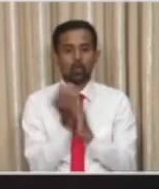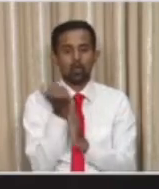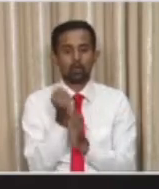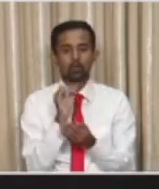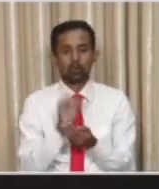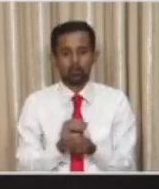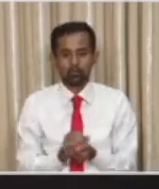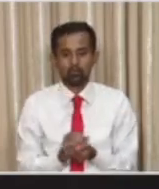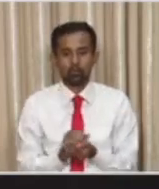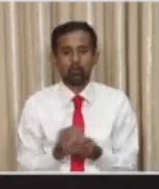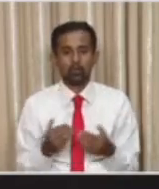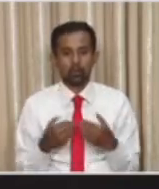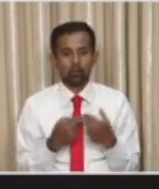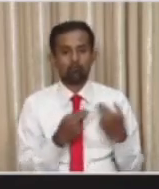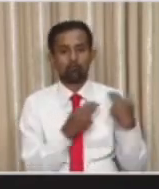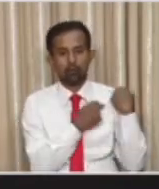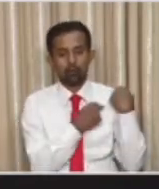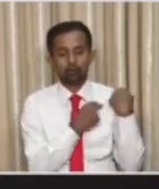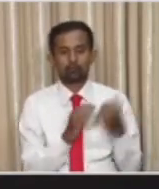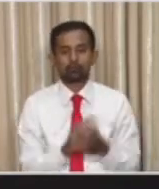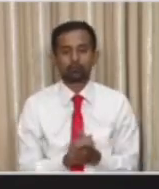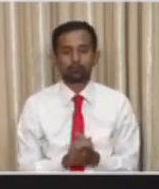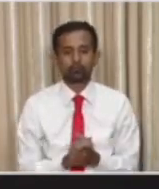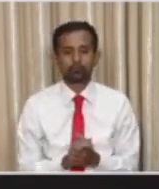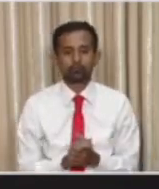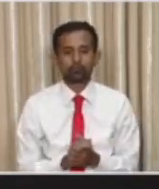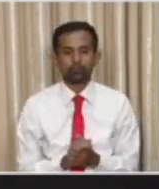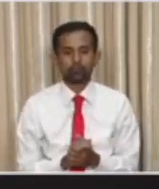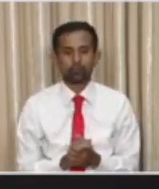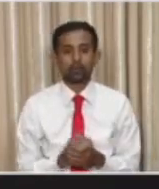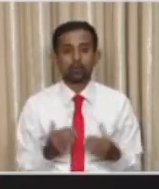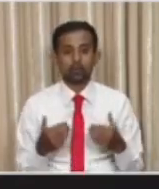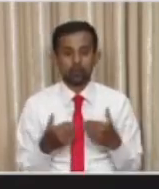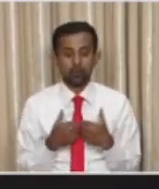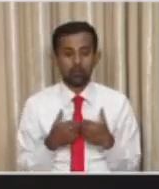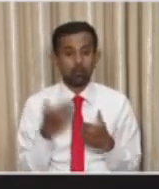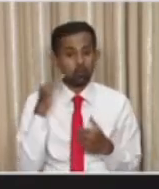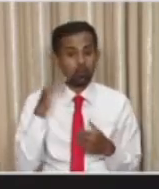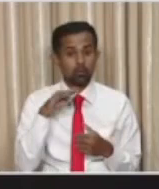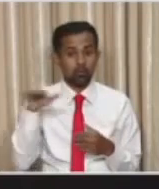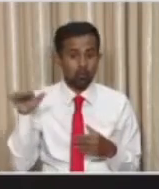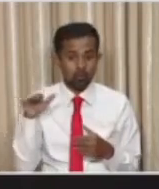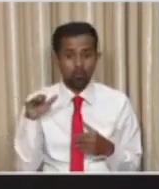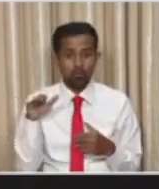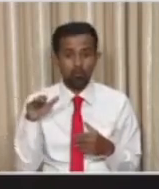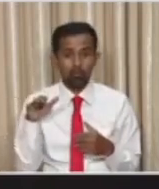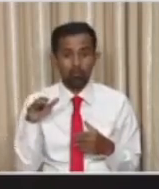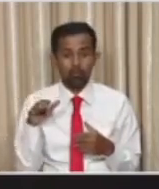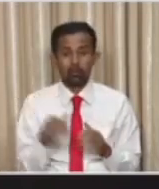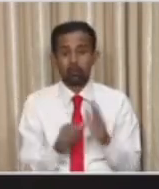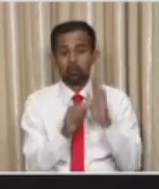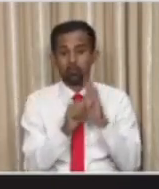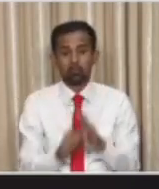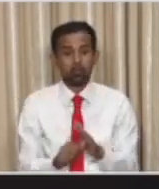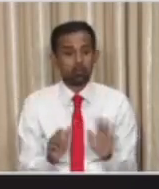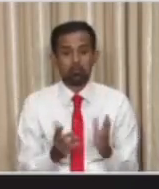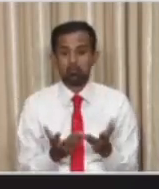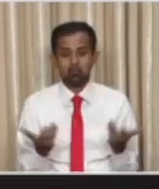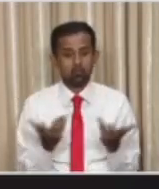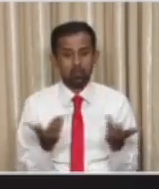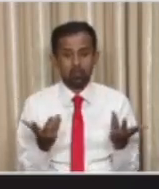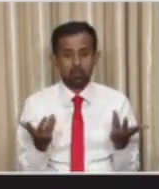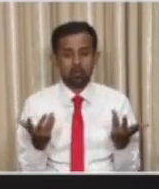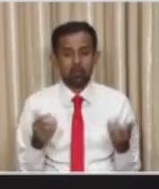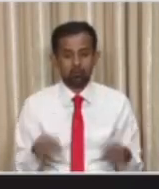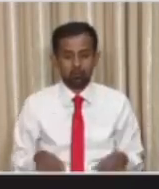ආරක්ෂා කරන එක අපේ වගකීමක්. ඒ නිසා අපේ ඒ ජනතාවත් නටබුන් බවට පත් කරන්න බැහැයි කියන එක අපි